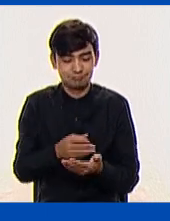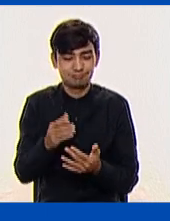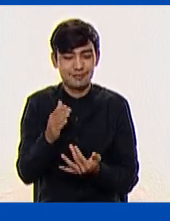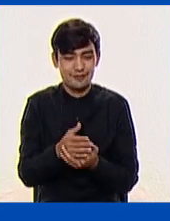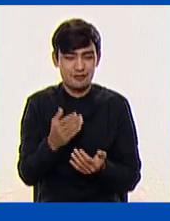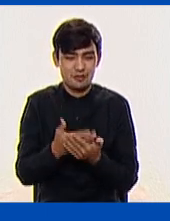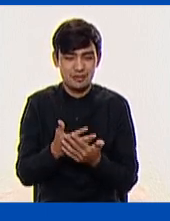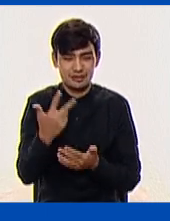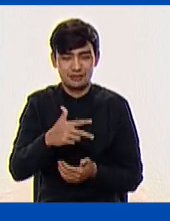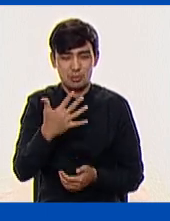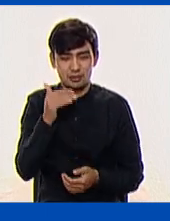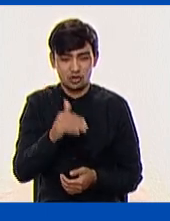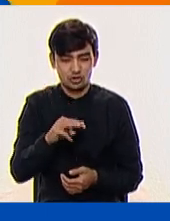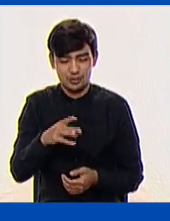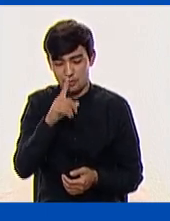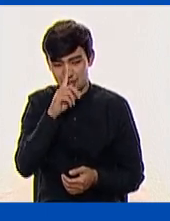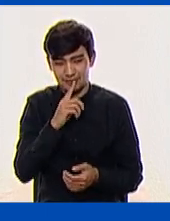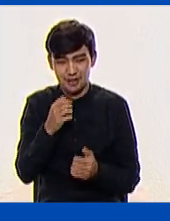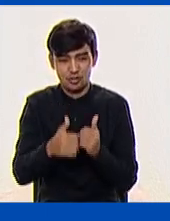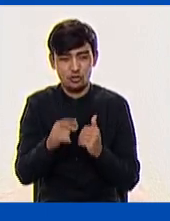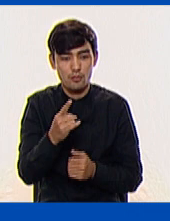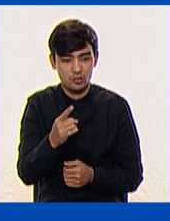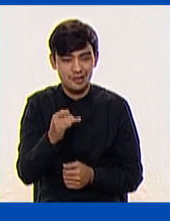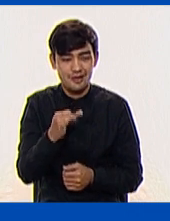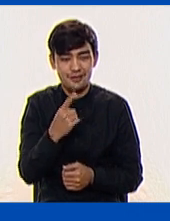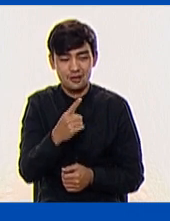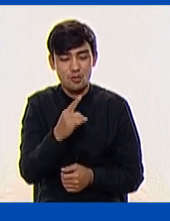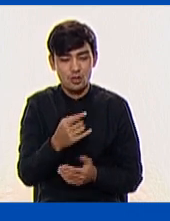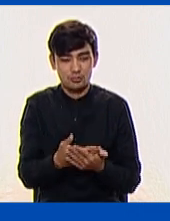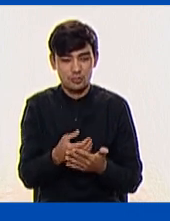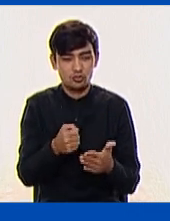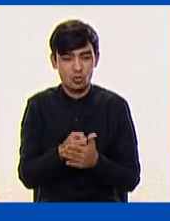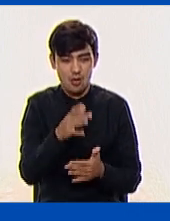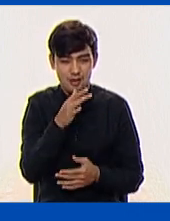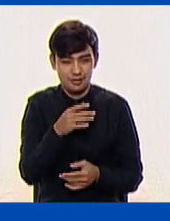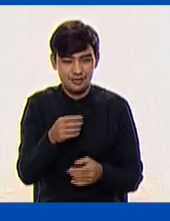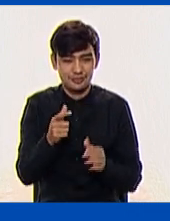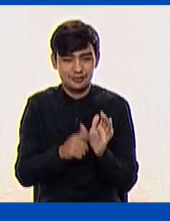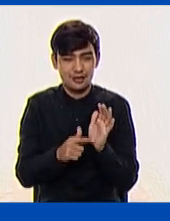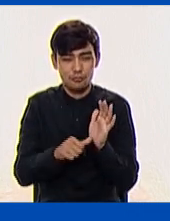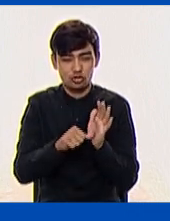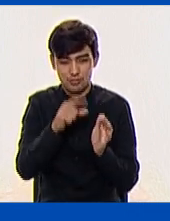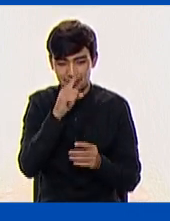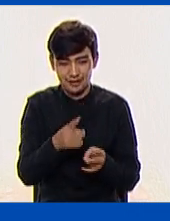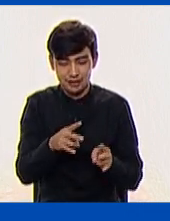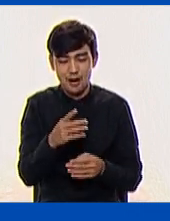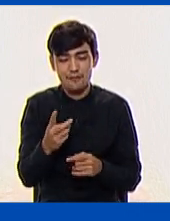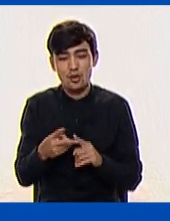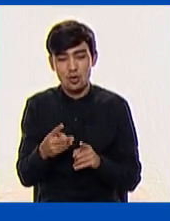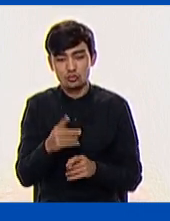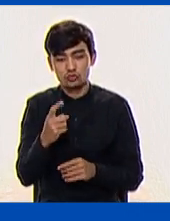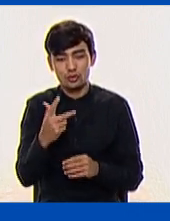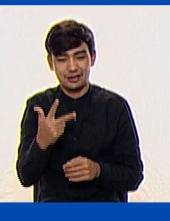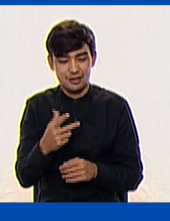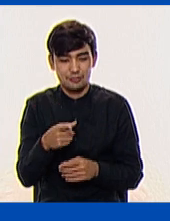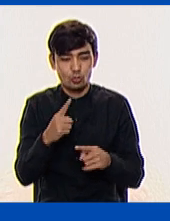алименты почти по 35 тысяч тенге в месяц на каждого ребенка. Одному ребенку до совершеннолетия стало 76 месяцев, второму 103. Умножив